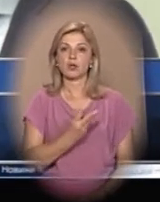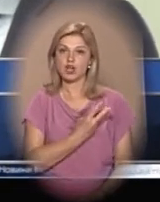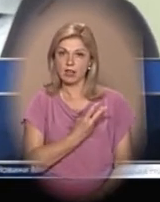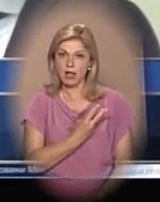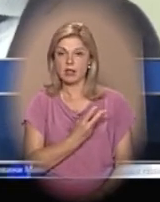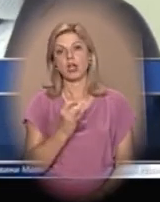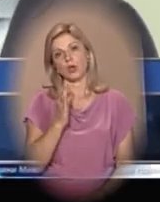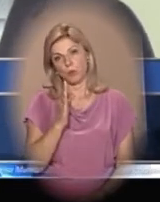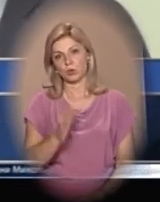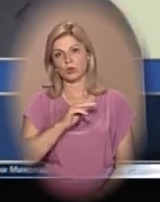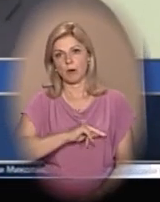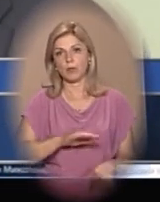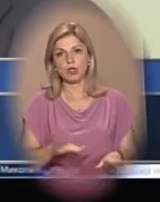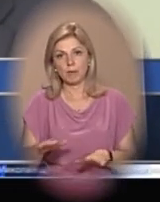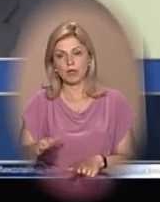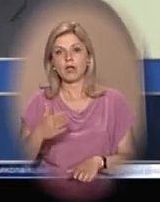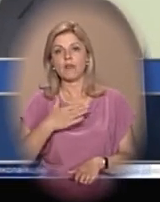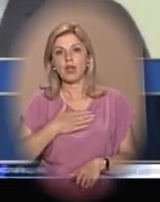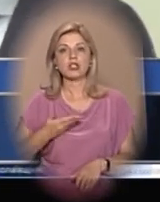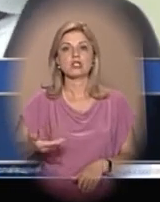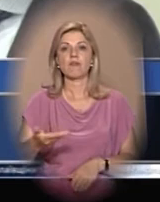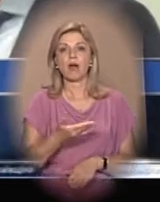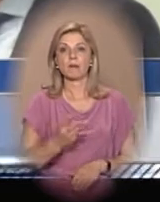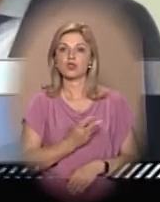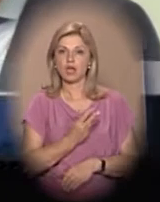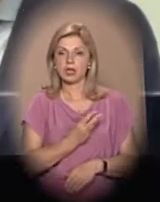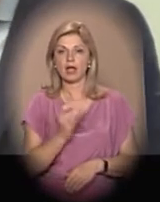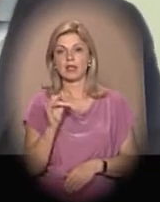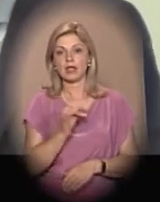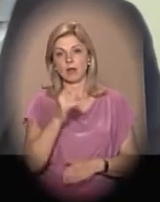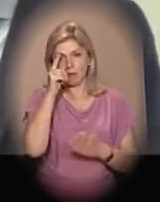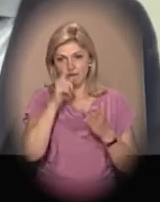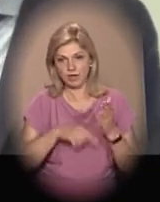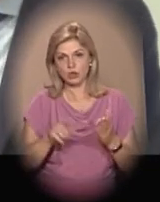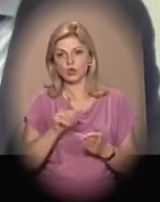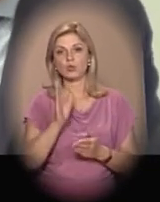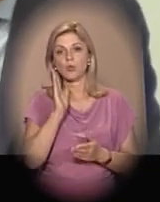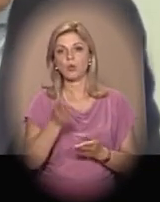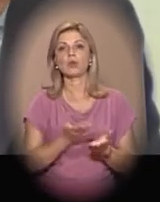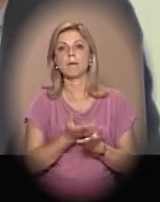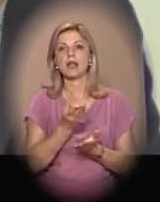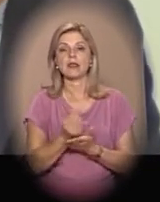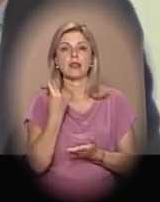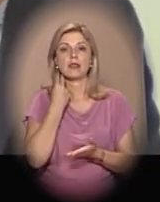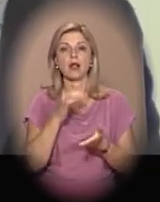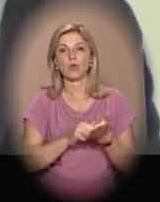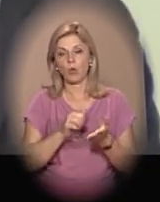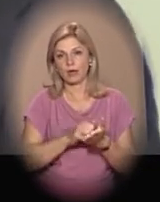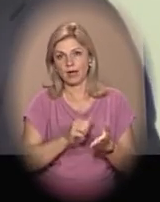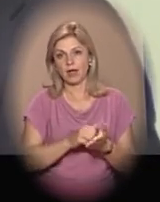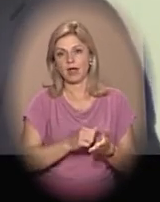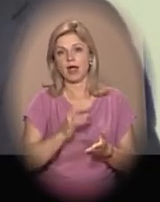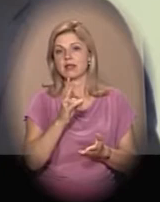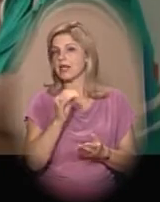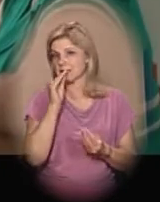місця. Наше з вами бажання і повірте, що будуть платити налоги, а не